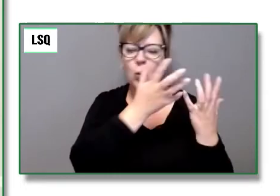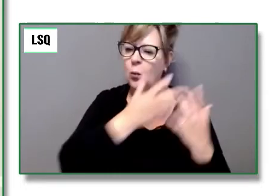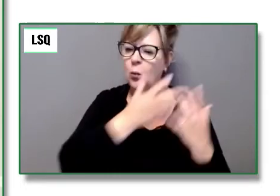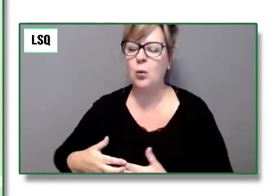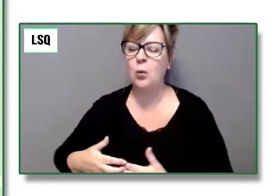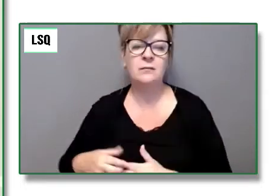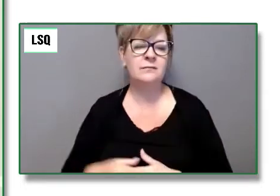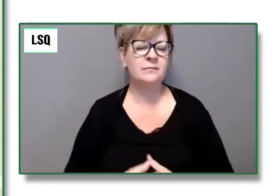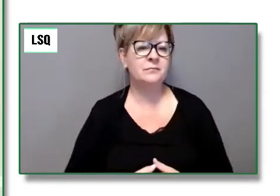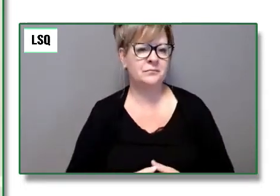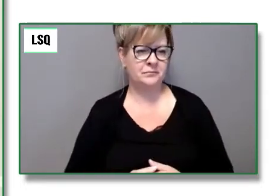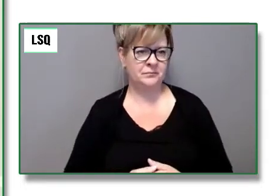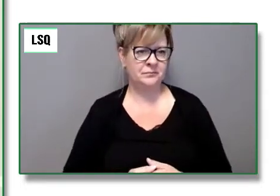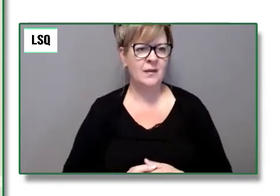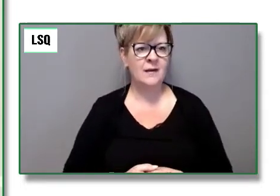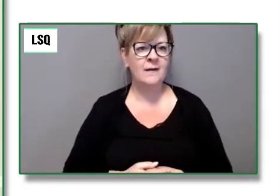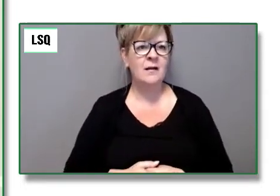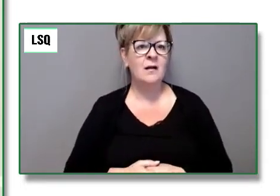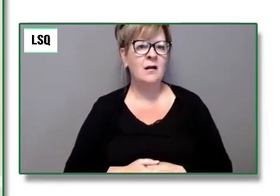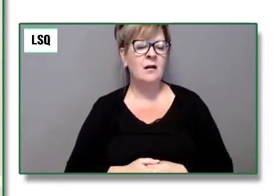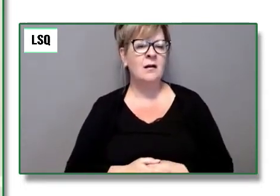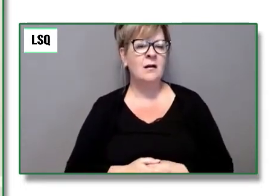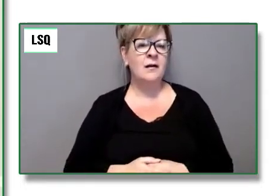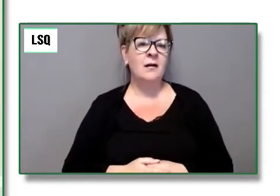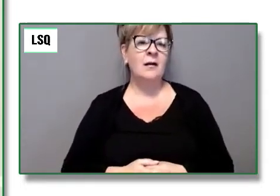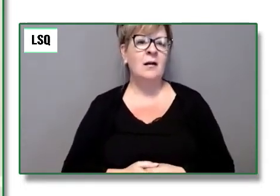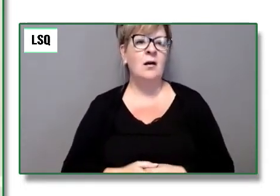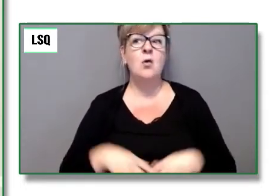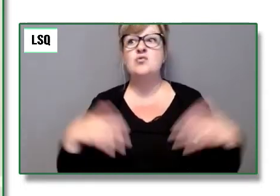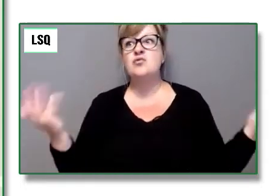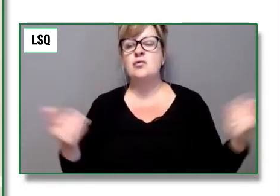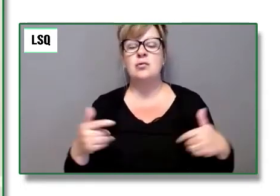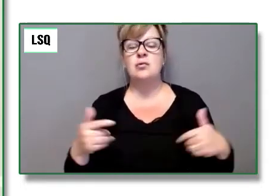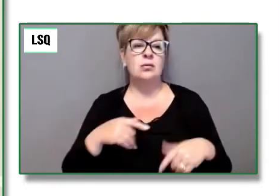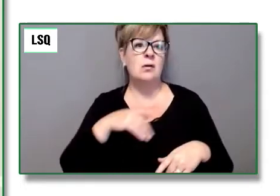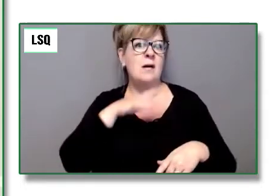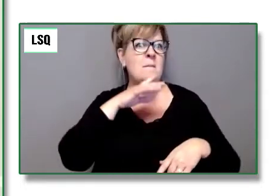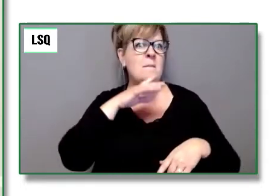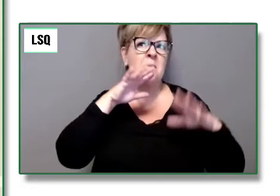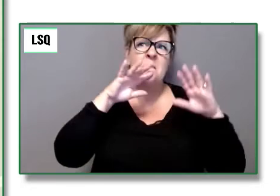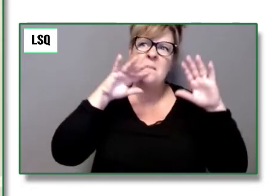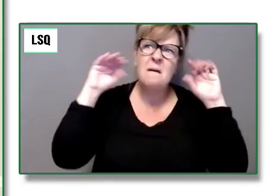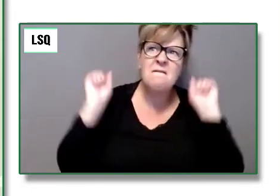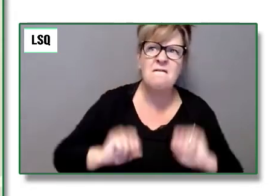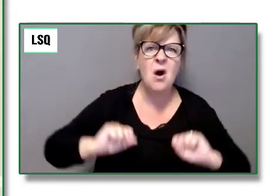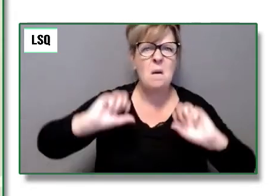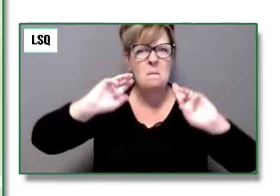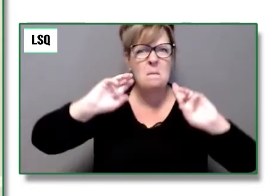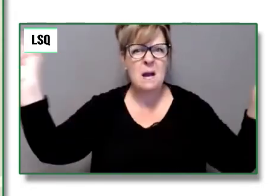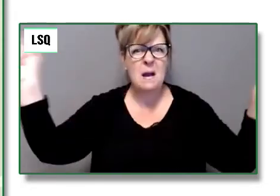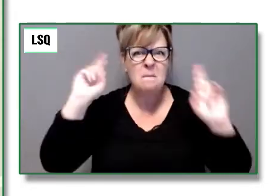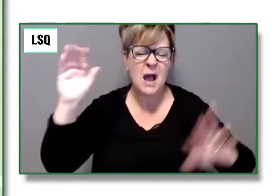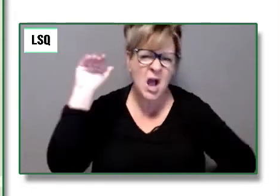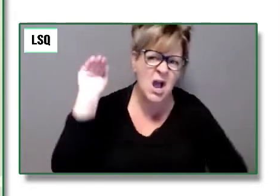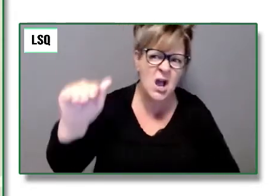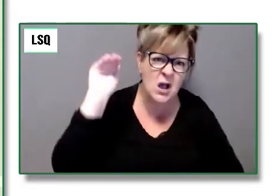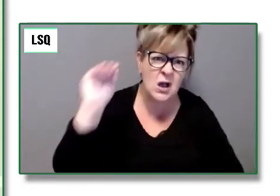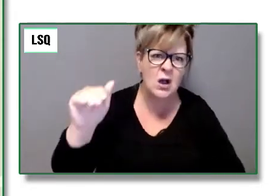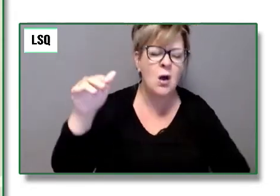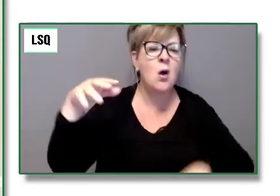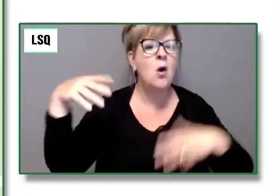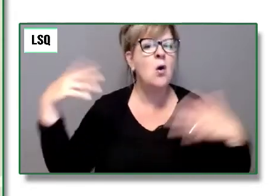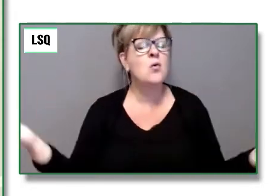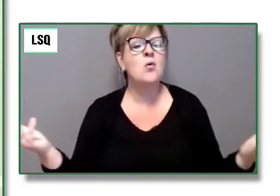donc de dire: «Ah, j'aimerais m'identifier comme personne vivant avec un handicap, voici mes besoins» et là, de voir